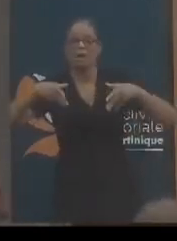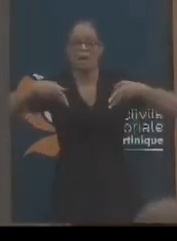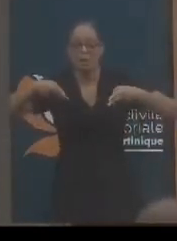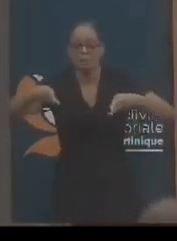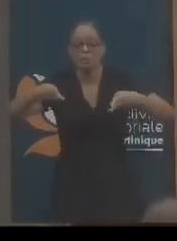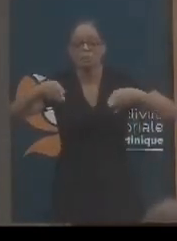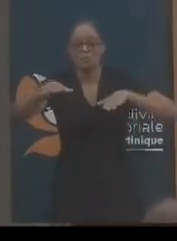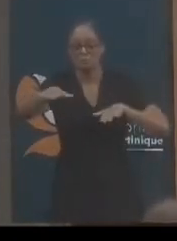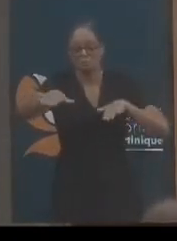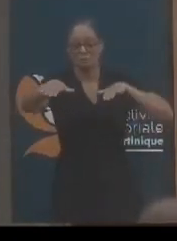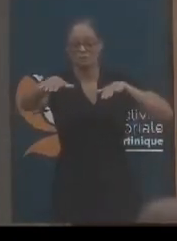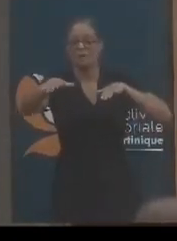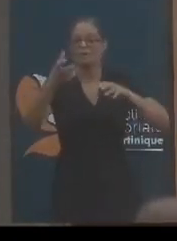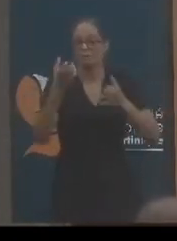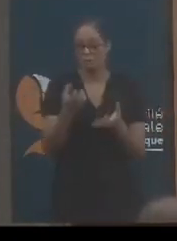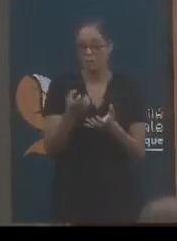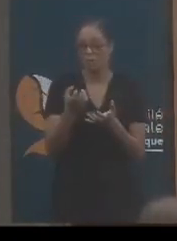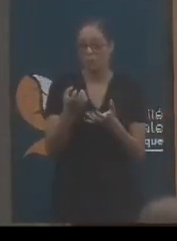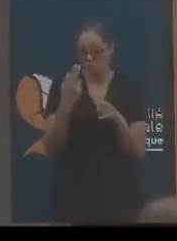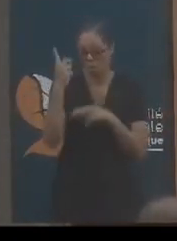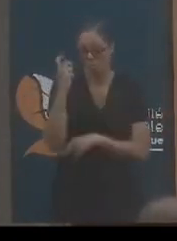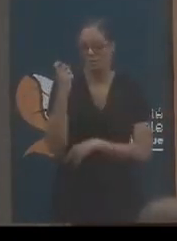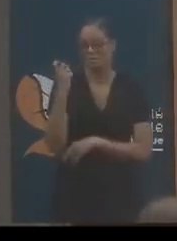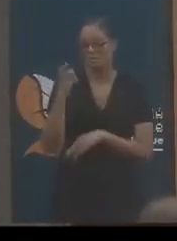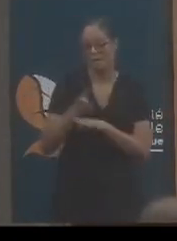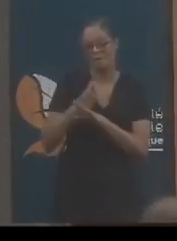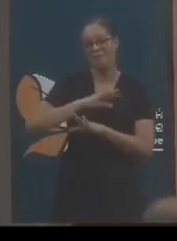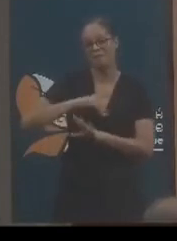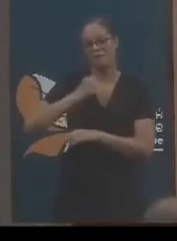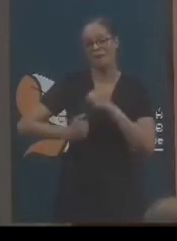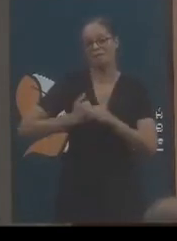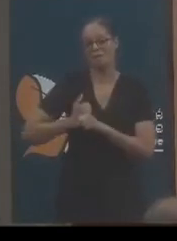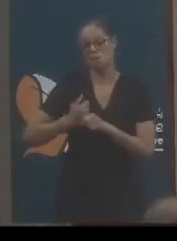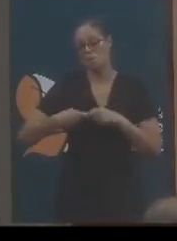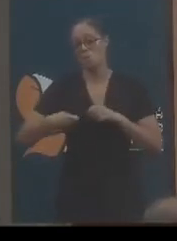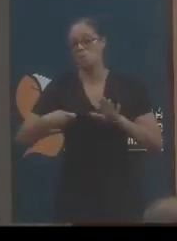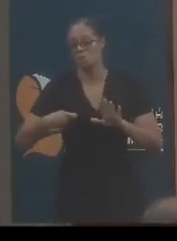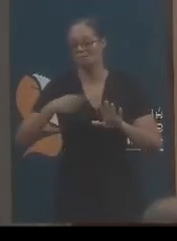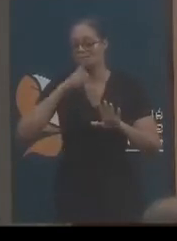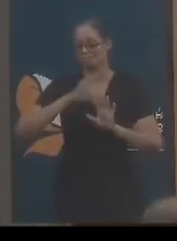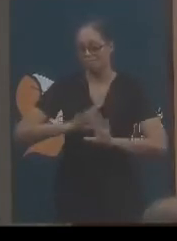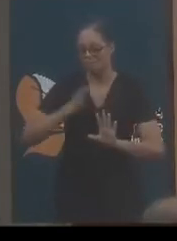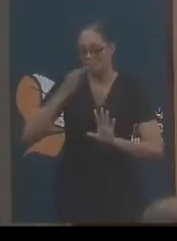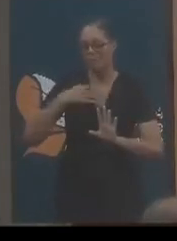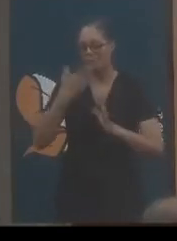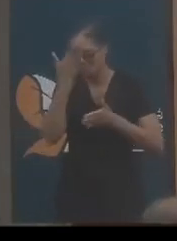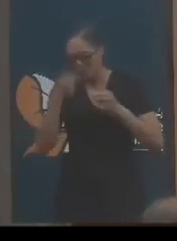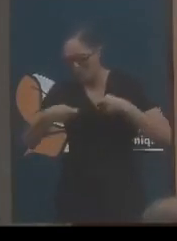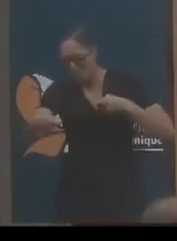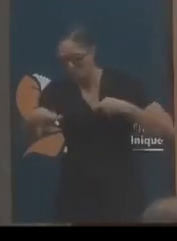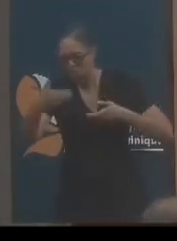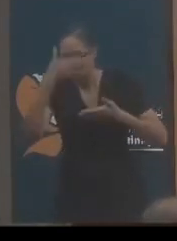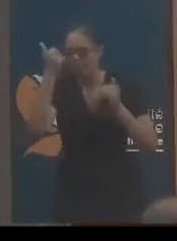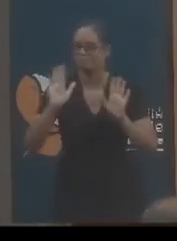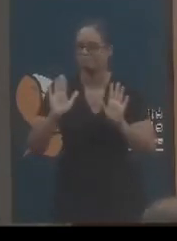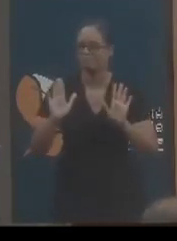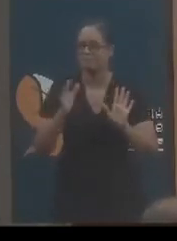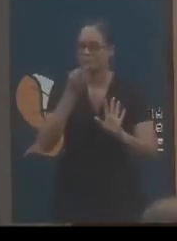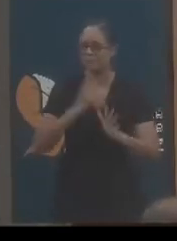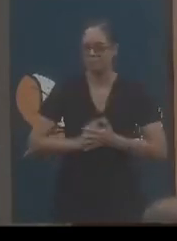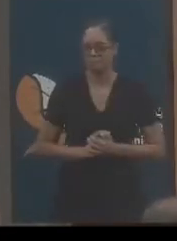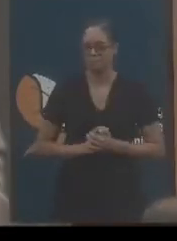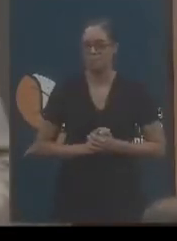éviter les inondations et commencent. Pour une durée qu'on m'a donnée, mais comme je me méfie beaucoup des durées, je préfère ne pas donner de durée, mais ce